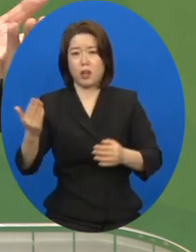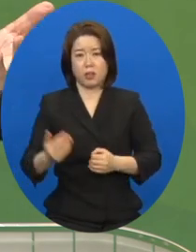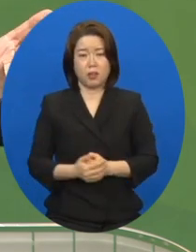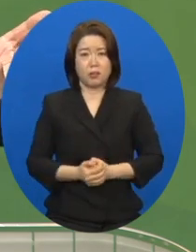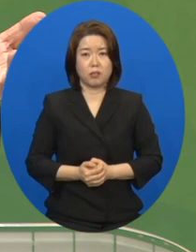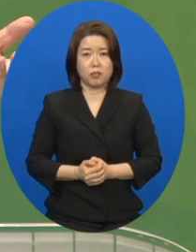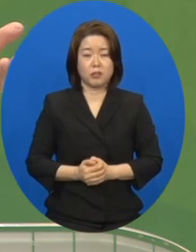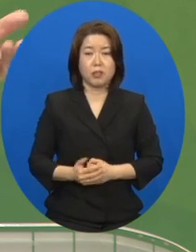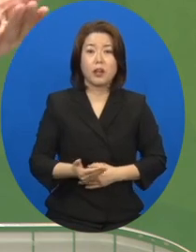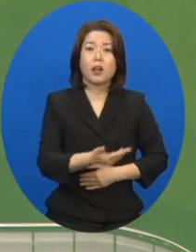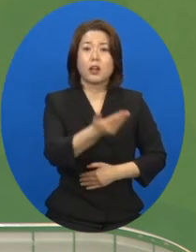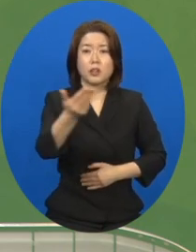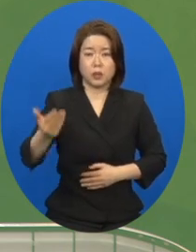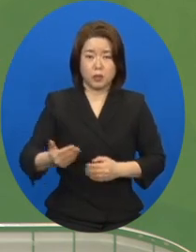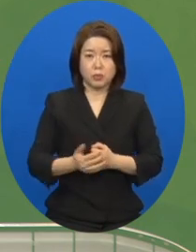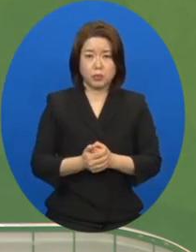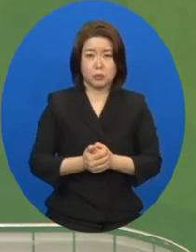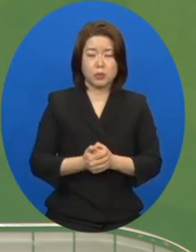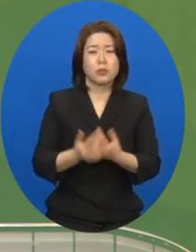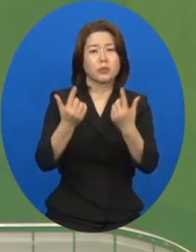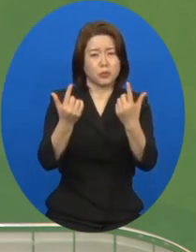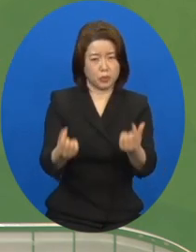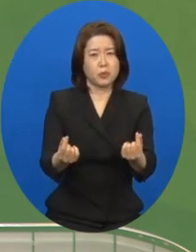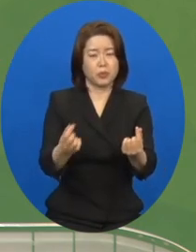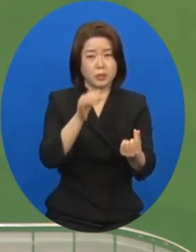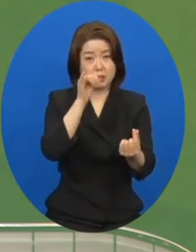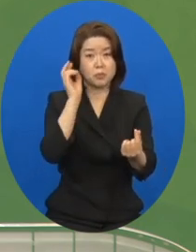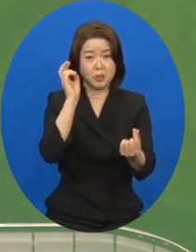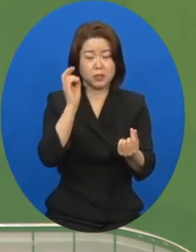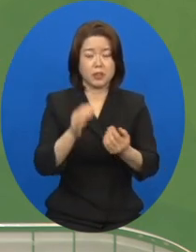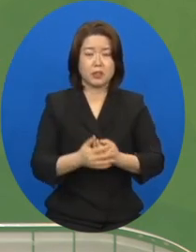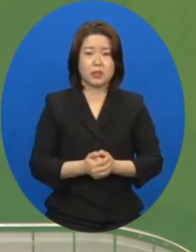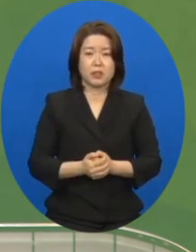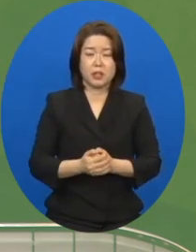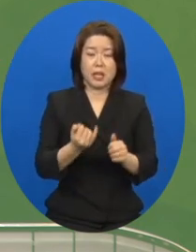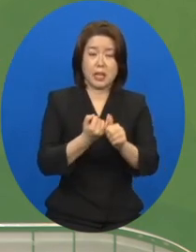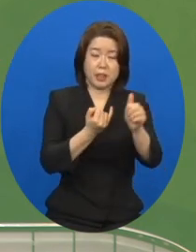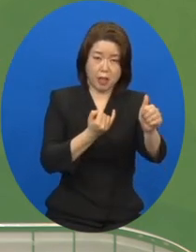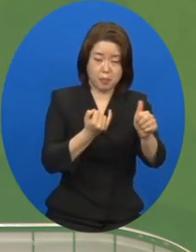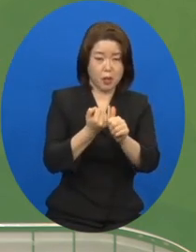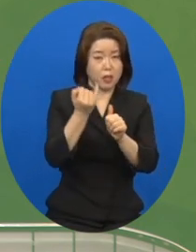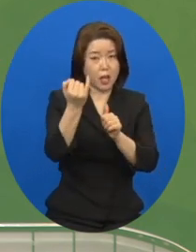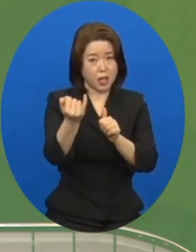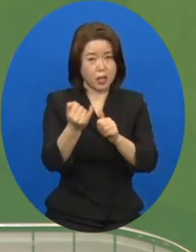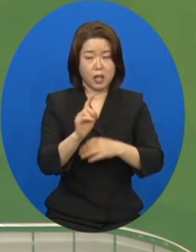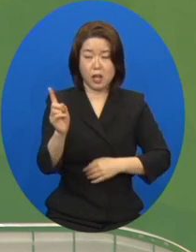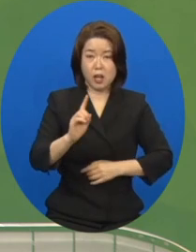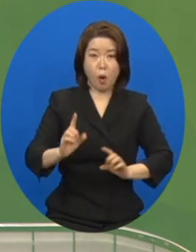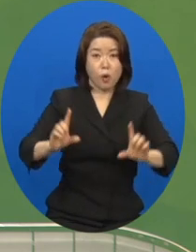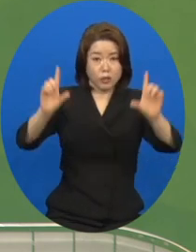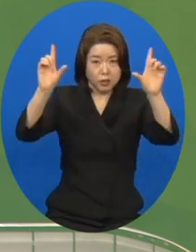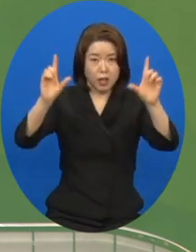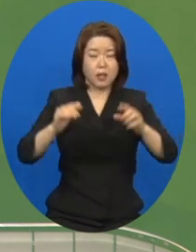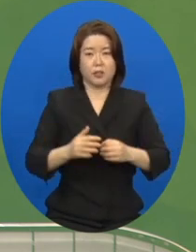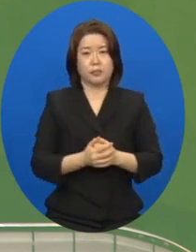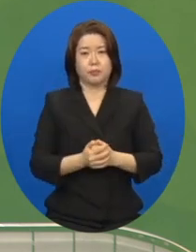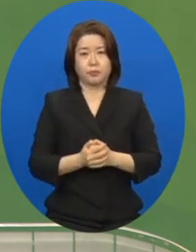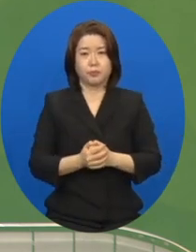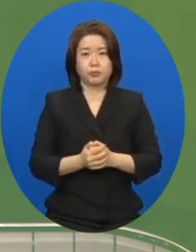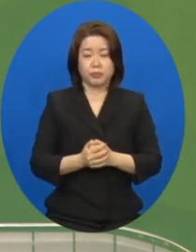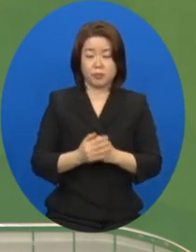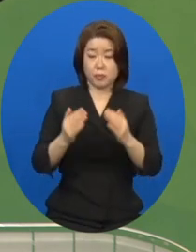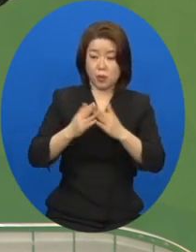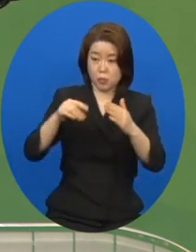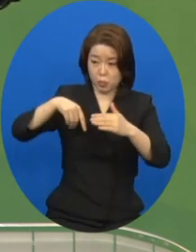여러분, 여러분들도 똑같습니다. 남편이나 아내가 어느 날